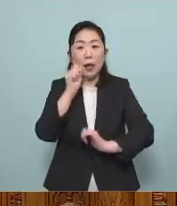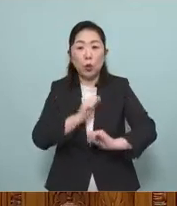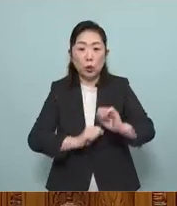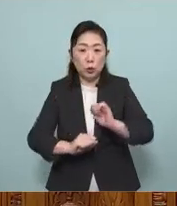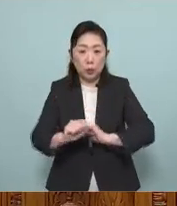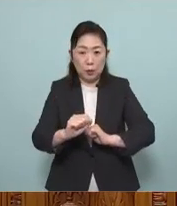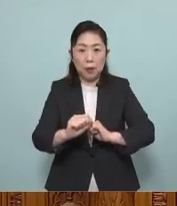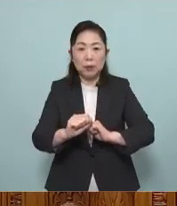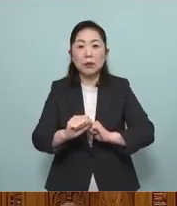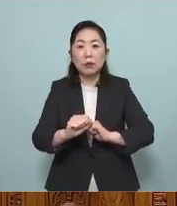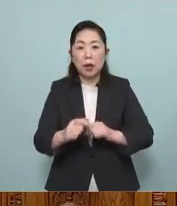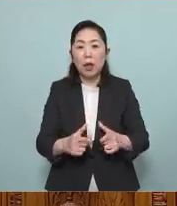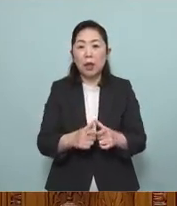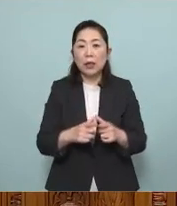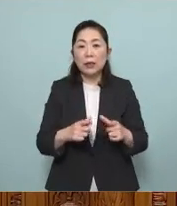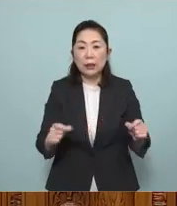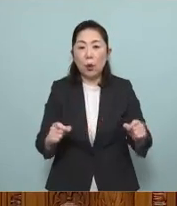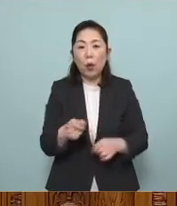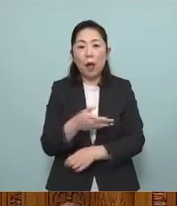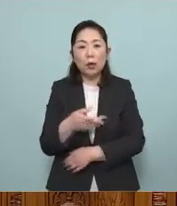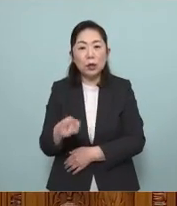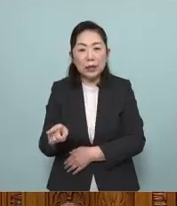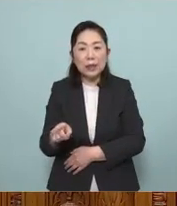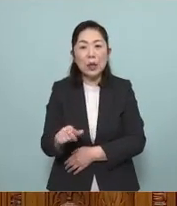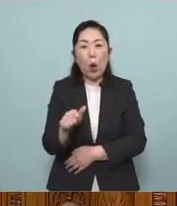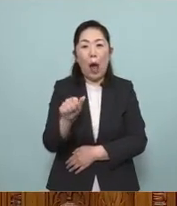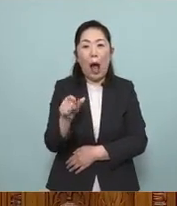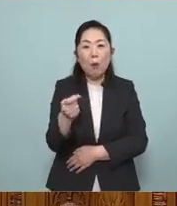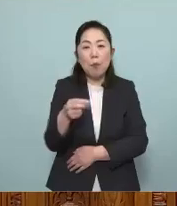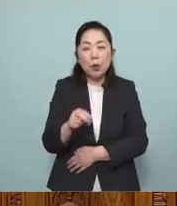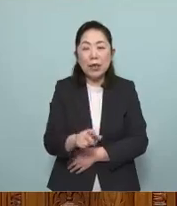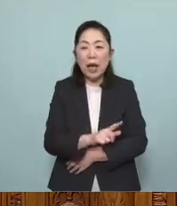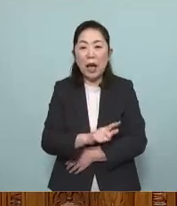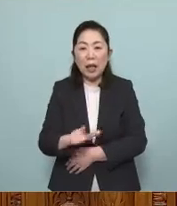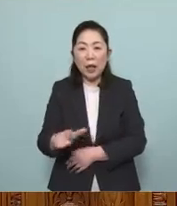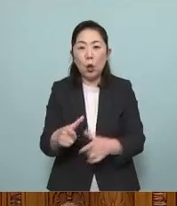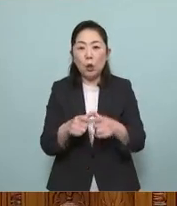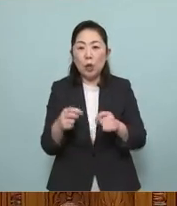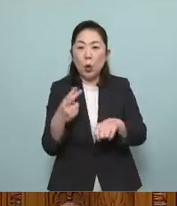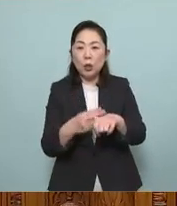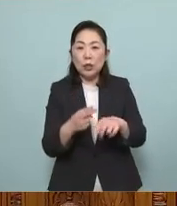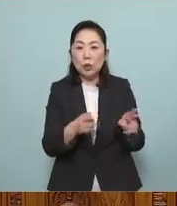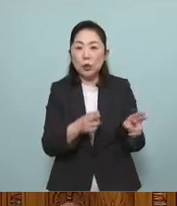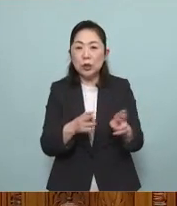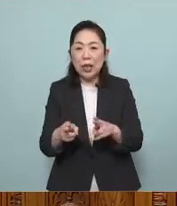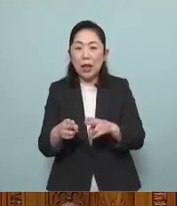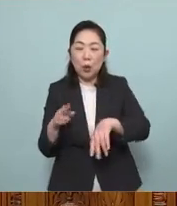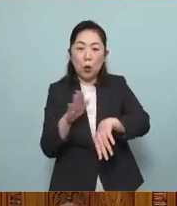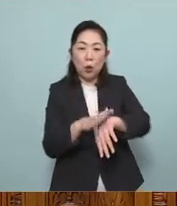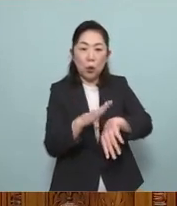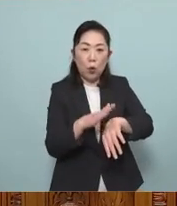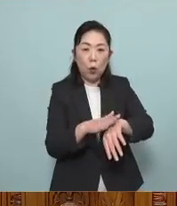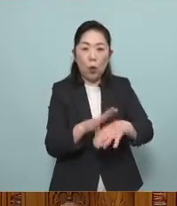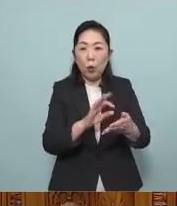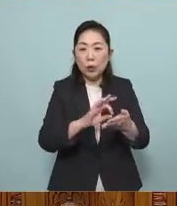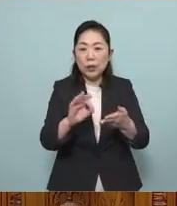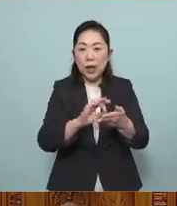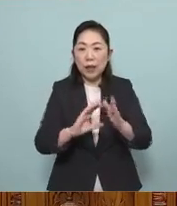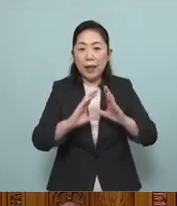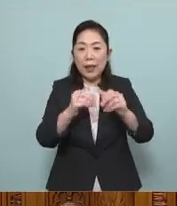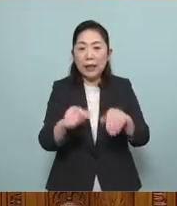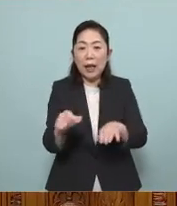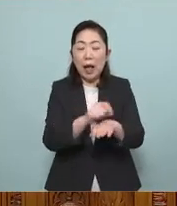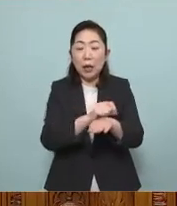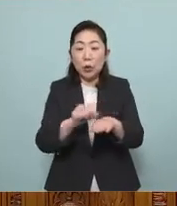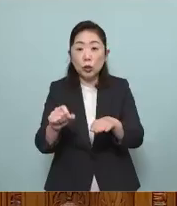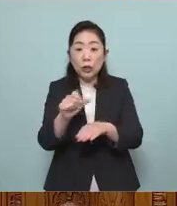ことは、我が国が水素やアンモニアなど、日本の技術、制度、ノウハウを生かし、世界、特にア